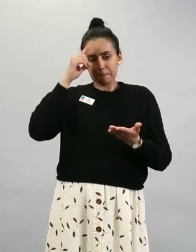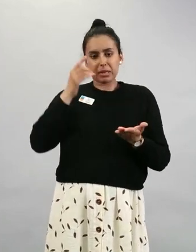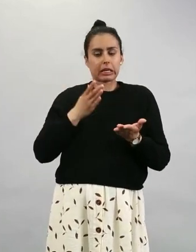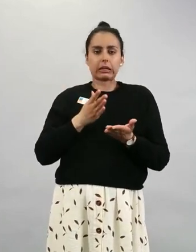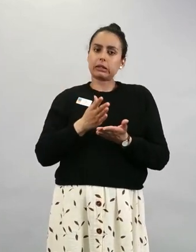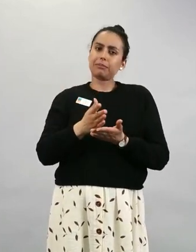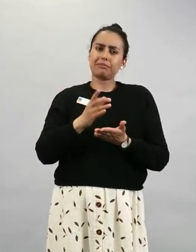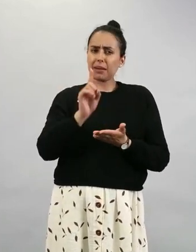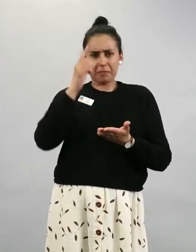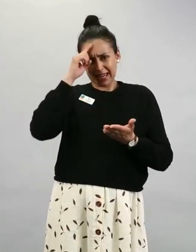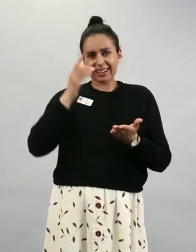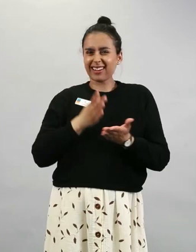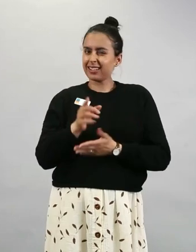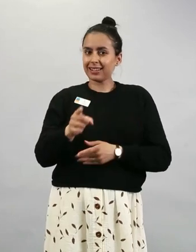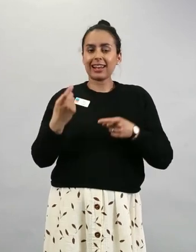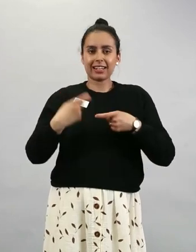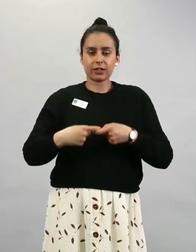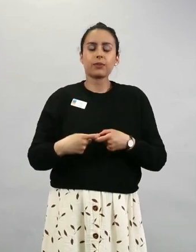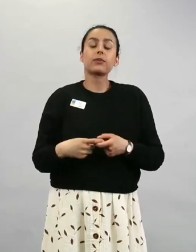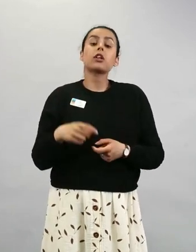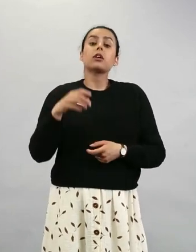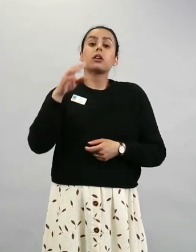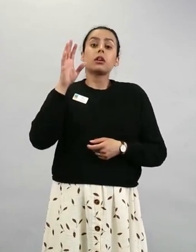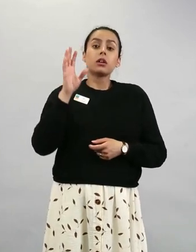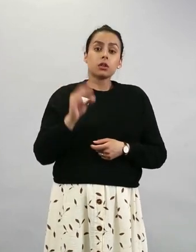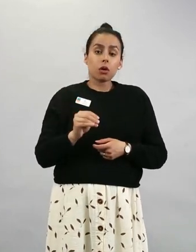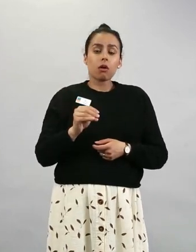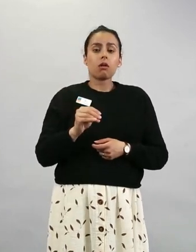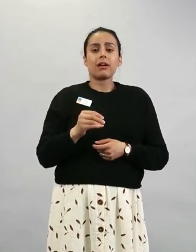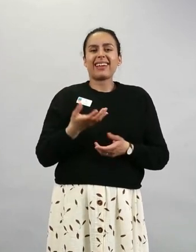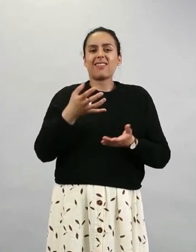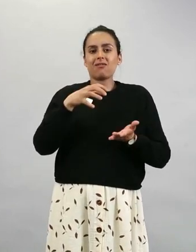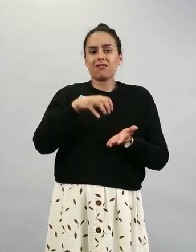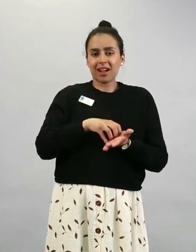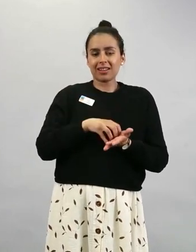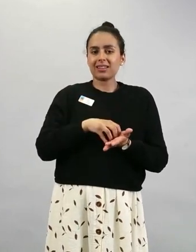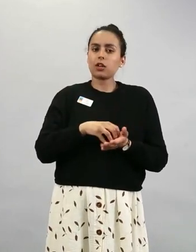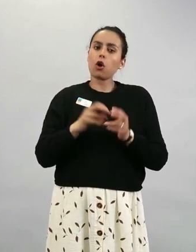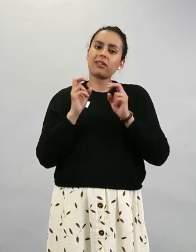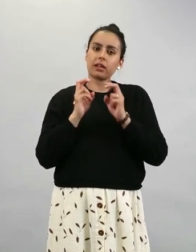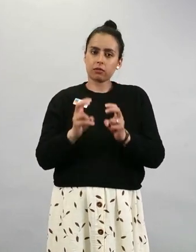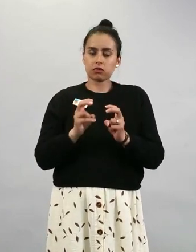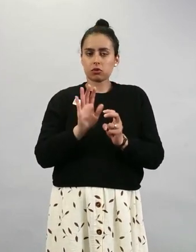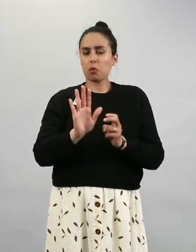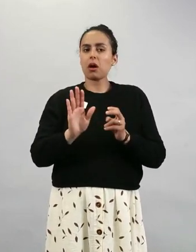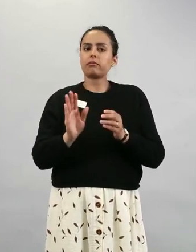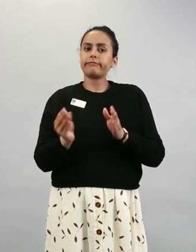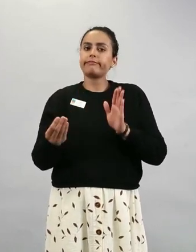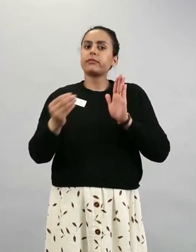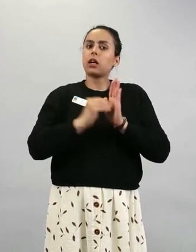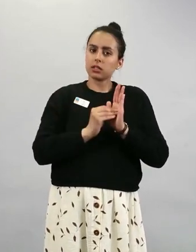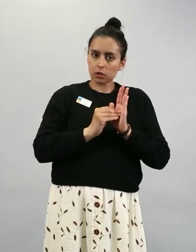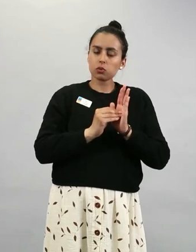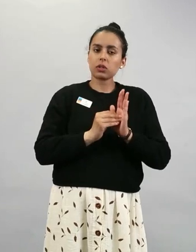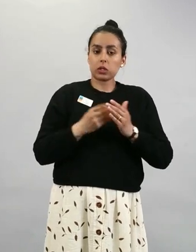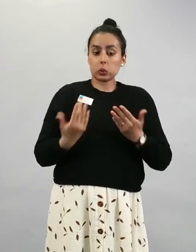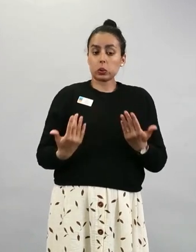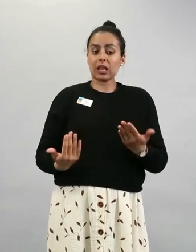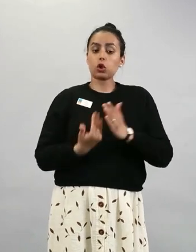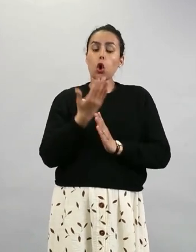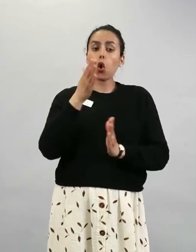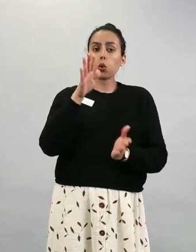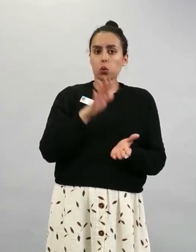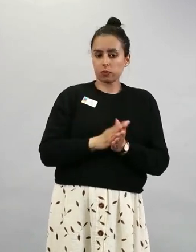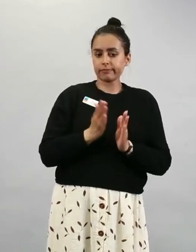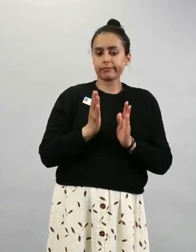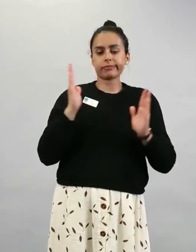Siitähän tuli valtioneuvoston asetus, että nyt toukokuun ajaksi otetaan käyttöön tämä kohdennus.